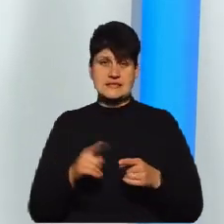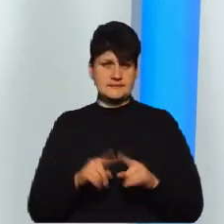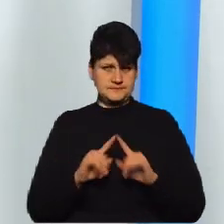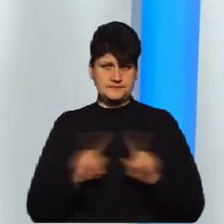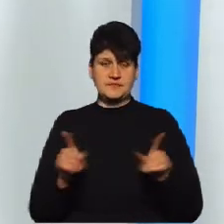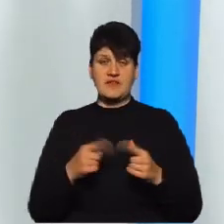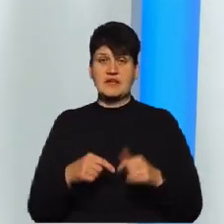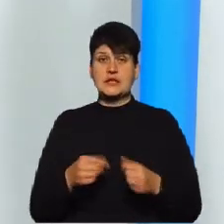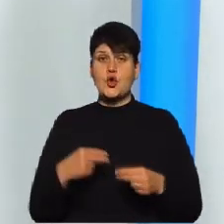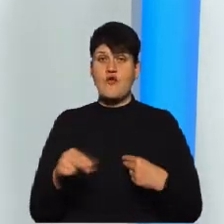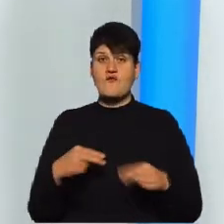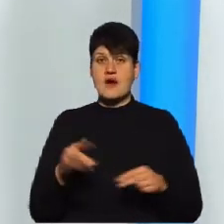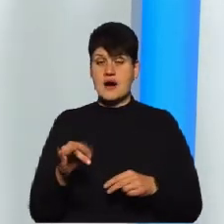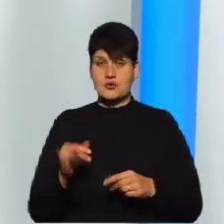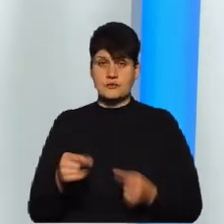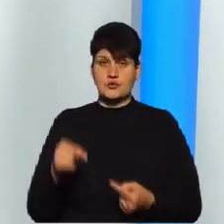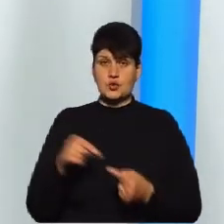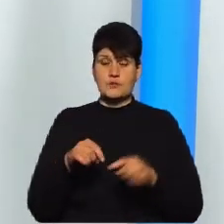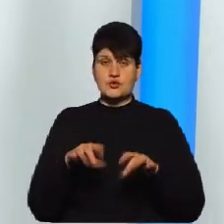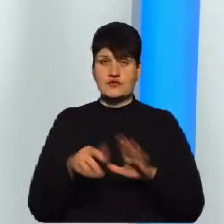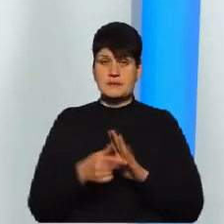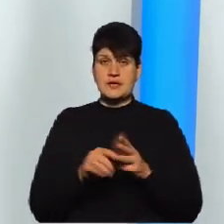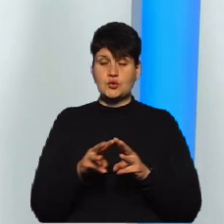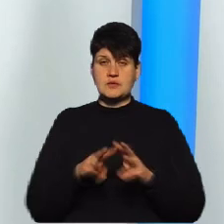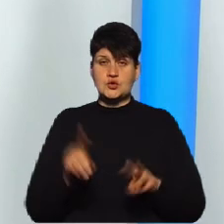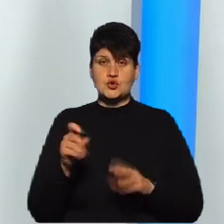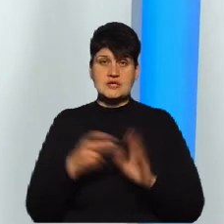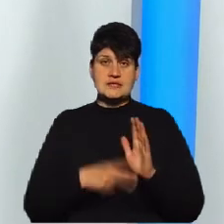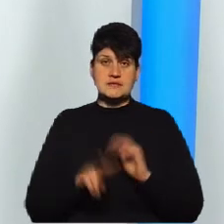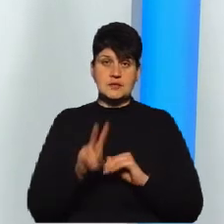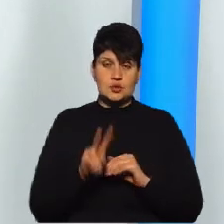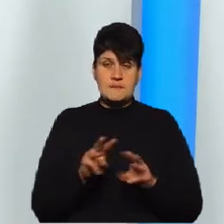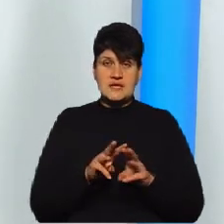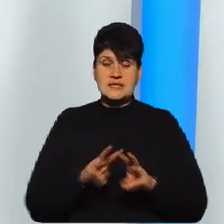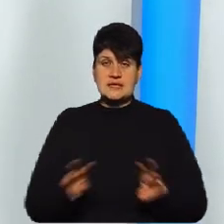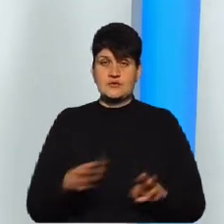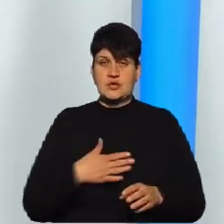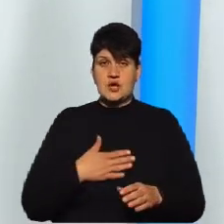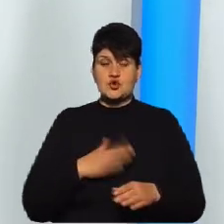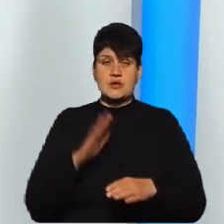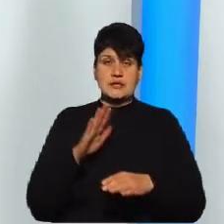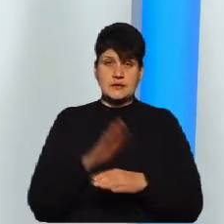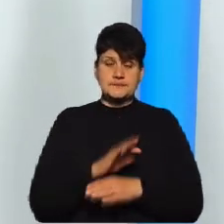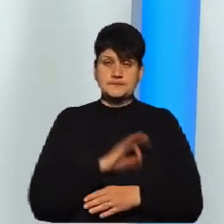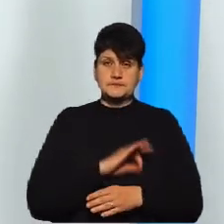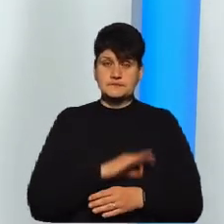І відповідно до постанови Кабінету міністрів 172 та і міністерського нашого наказу, якого ми користуємося в аптечних